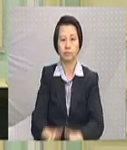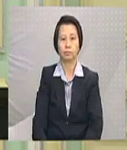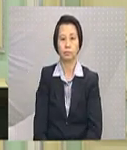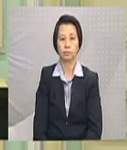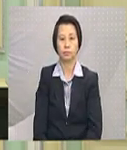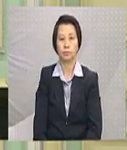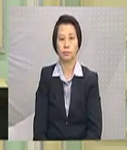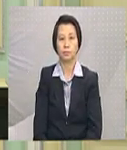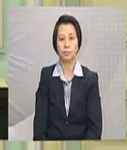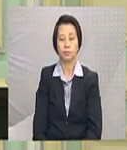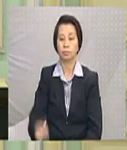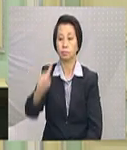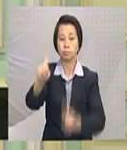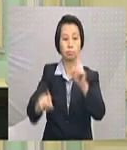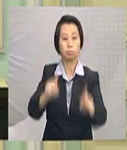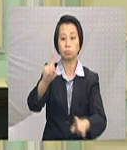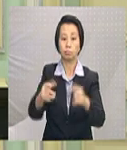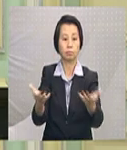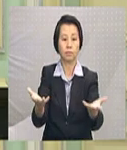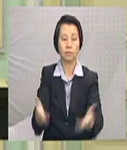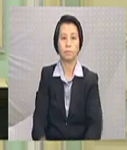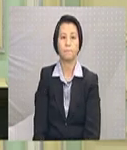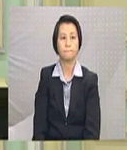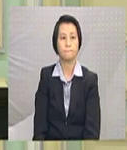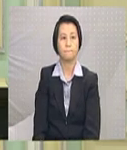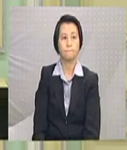wabarakatuh. Soalan.